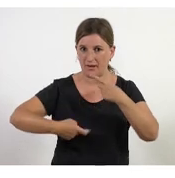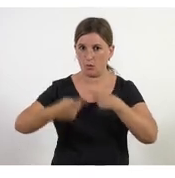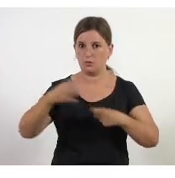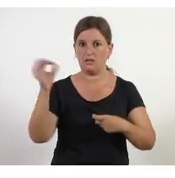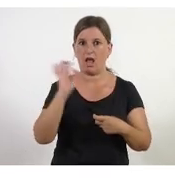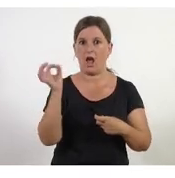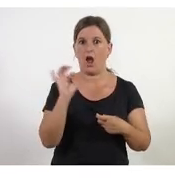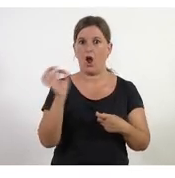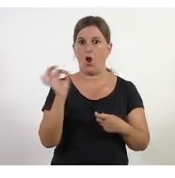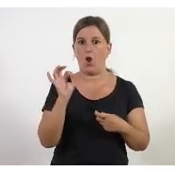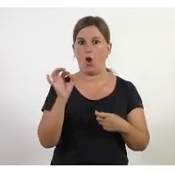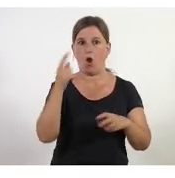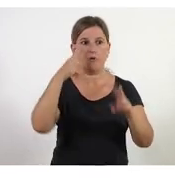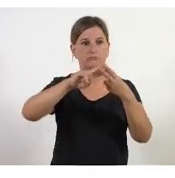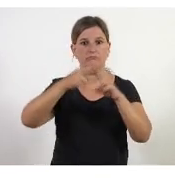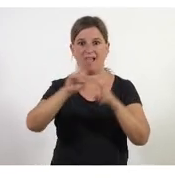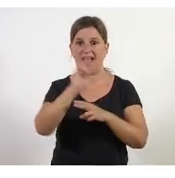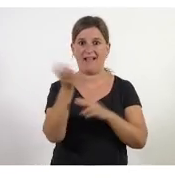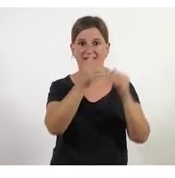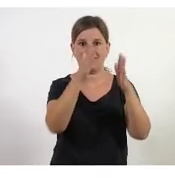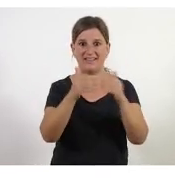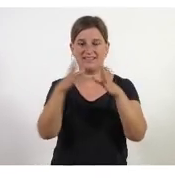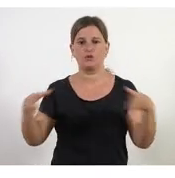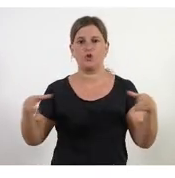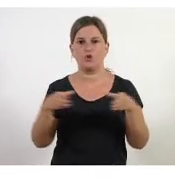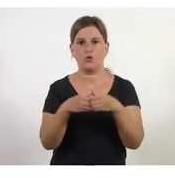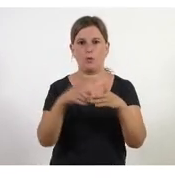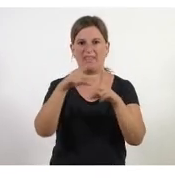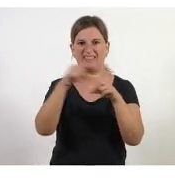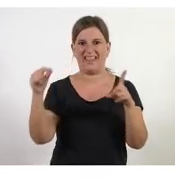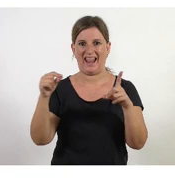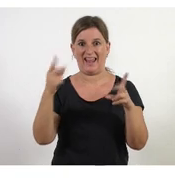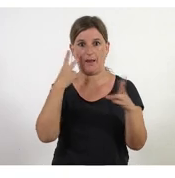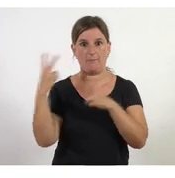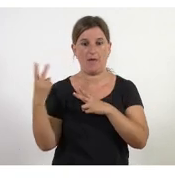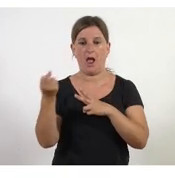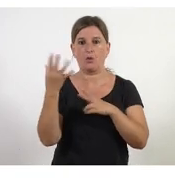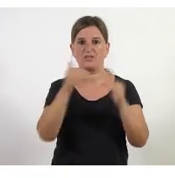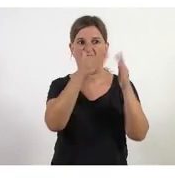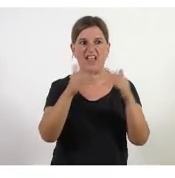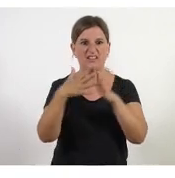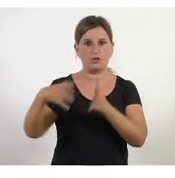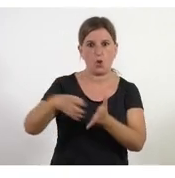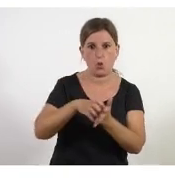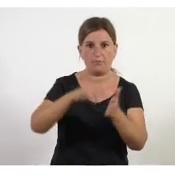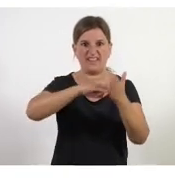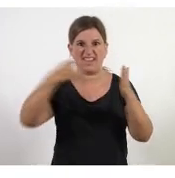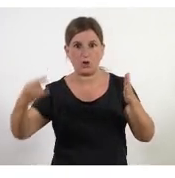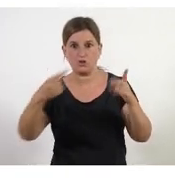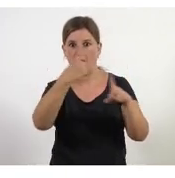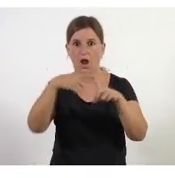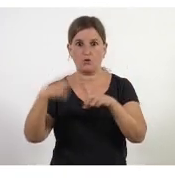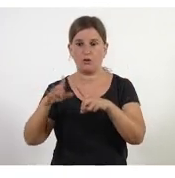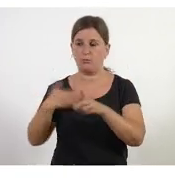trobar altres entitats. Aquest és el nostre grup de Telegram on moltes entitats resolen temes de tecnologia d'una forma